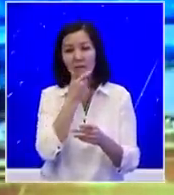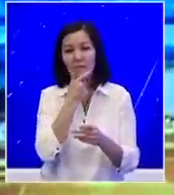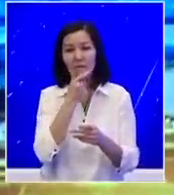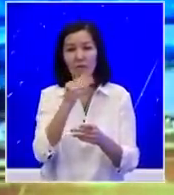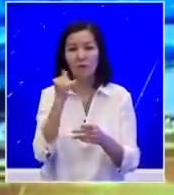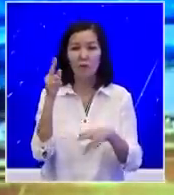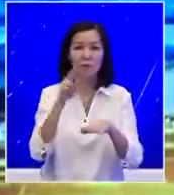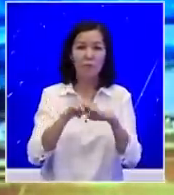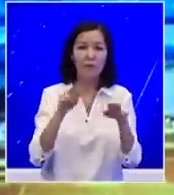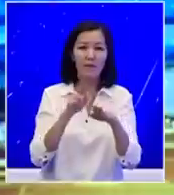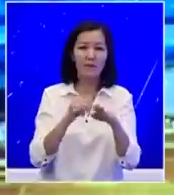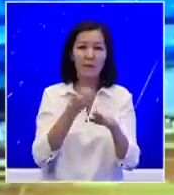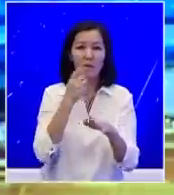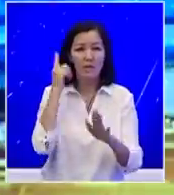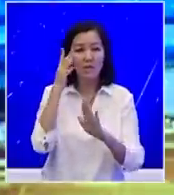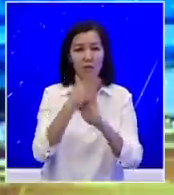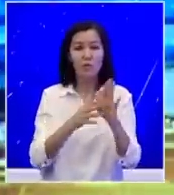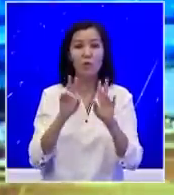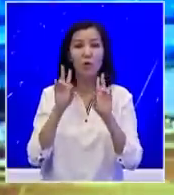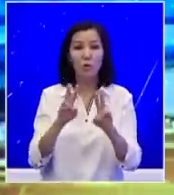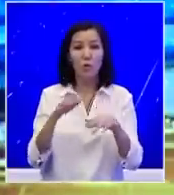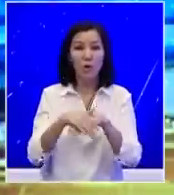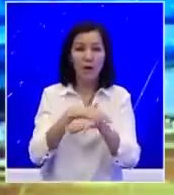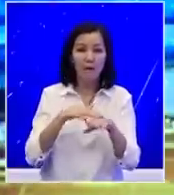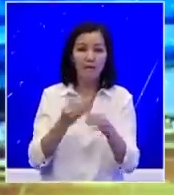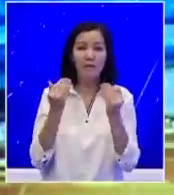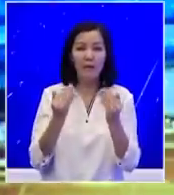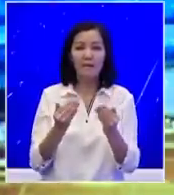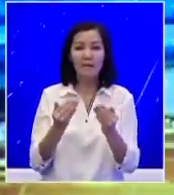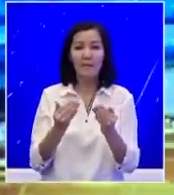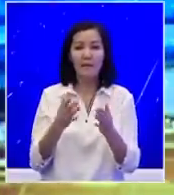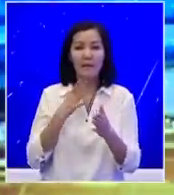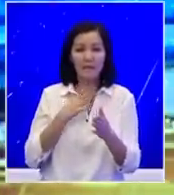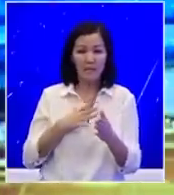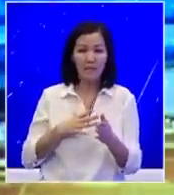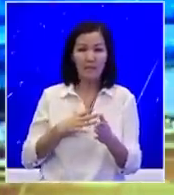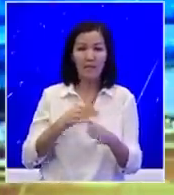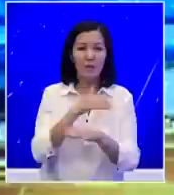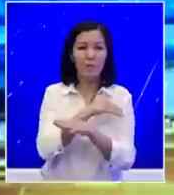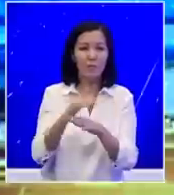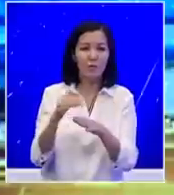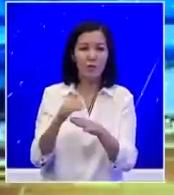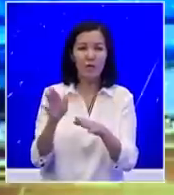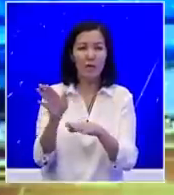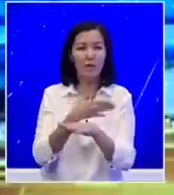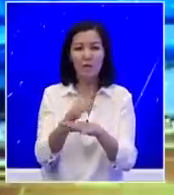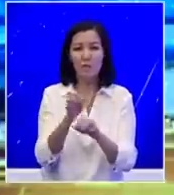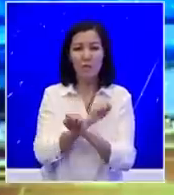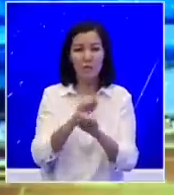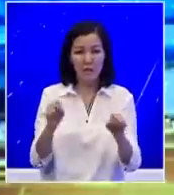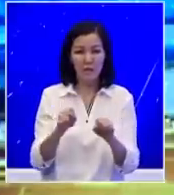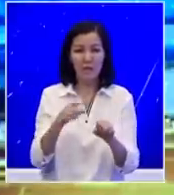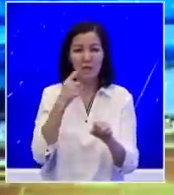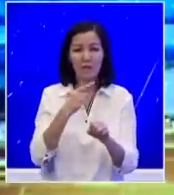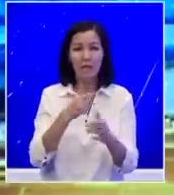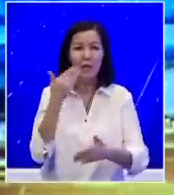Жетісулық полицейлер мұны жақсы түсінеді, бірақ халықты әлде болса сабыр сақтап, көшеге жөнсіз шықпауға шақырады. Қазір